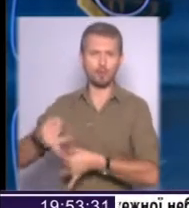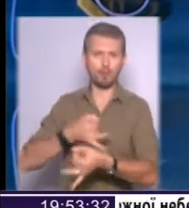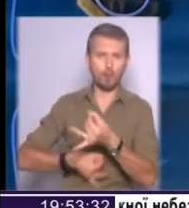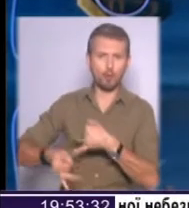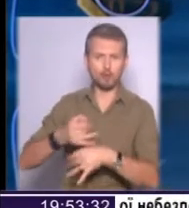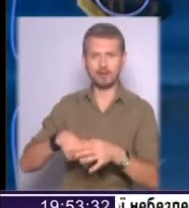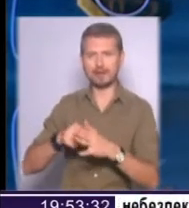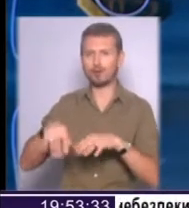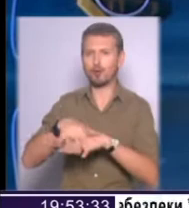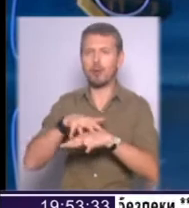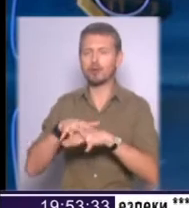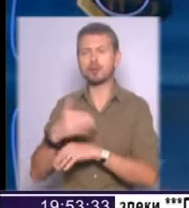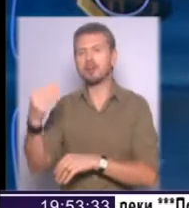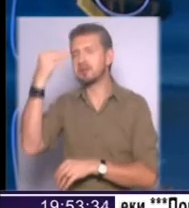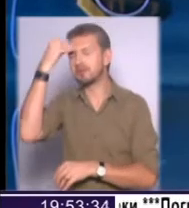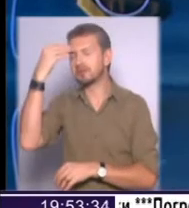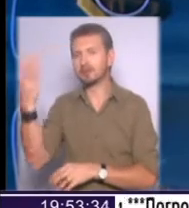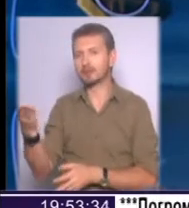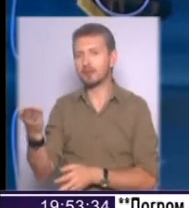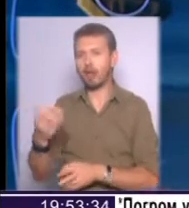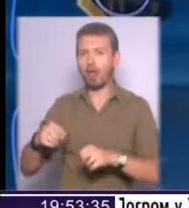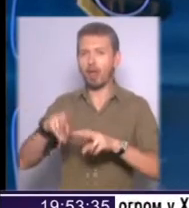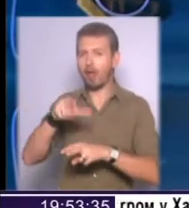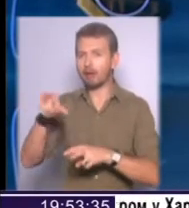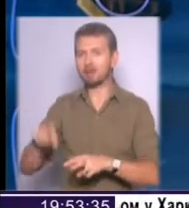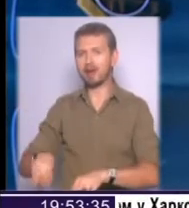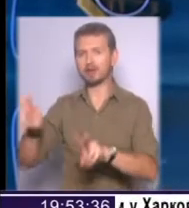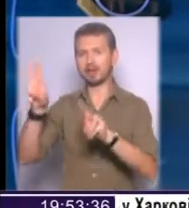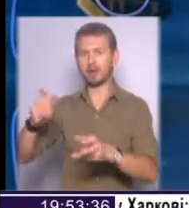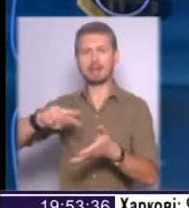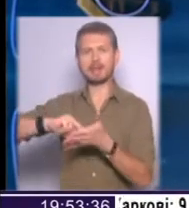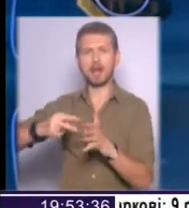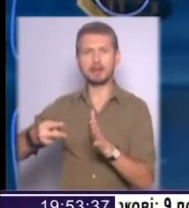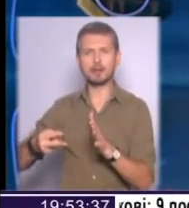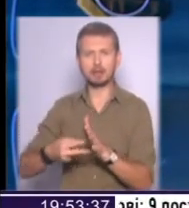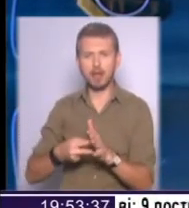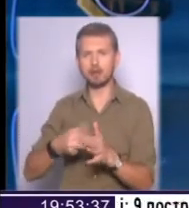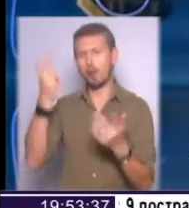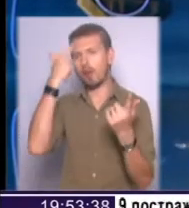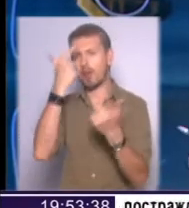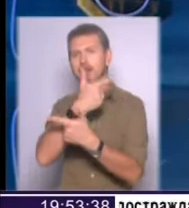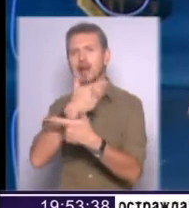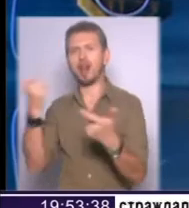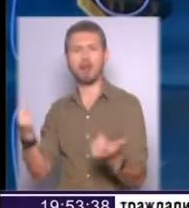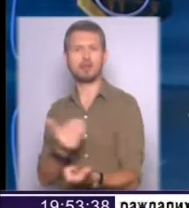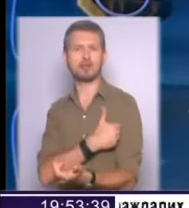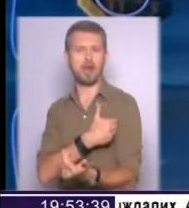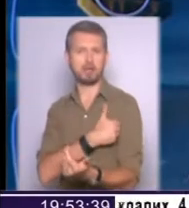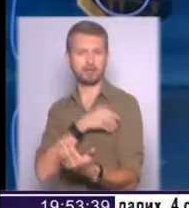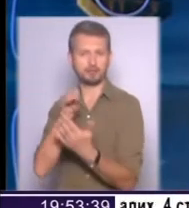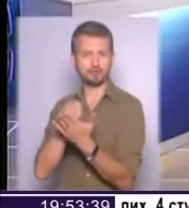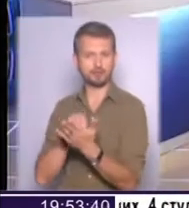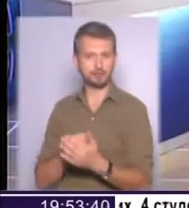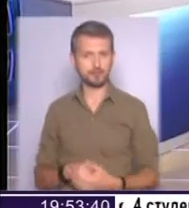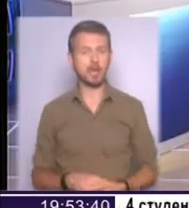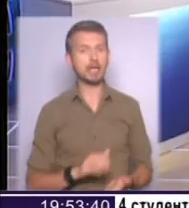уже з громадськістю, як ви її оціните? Тому що експерти її назвали стратегією декларації намірів. Ви знаєте,